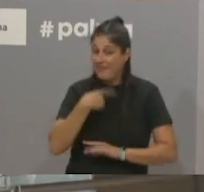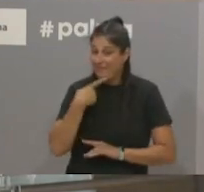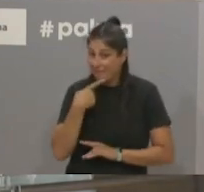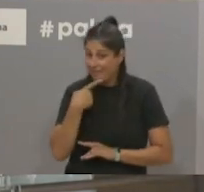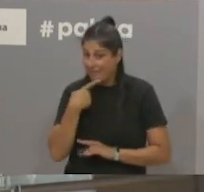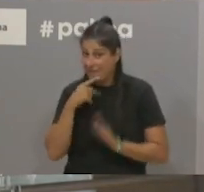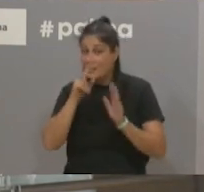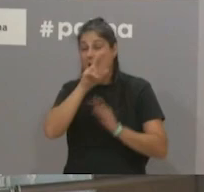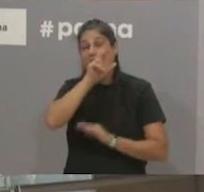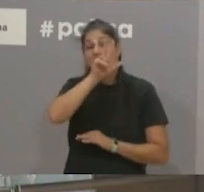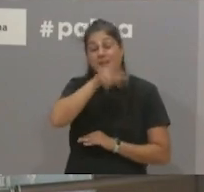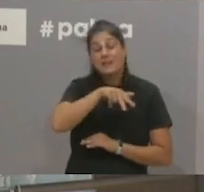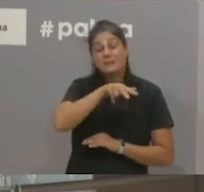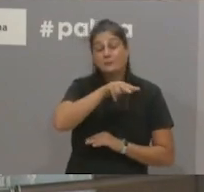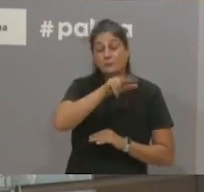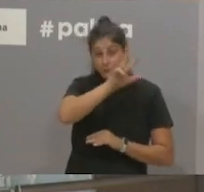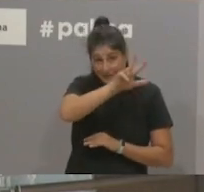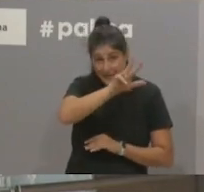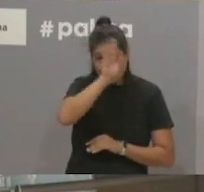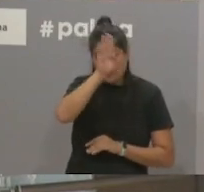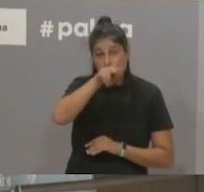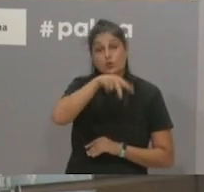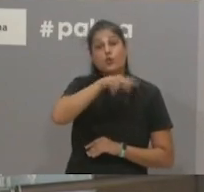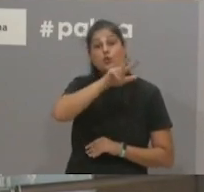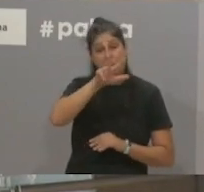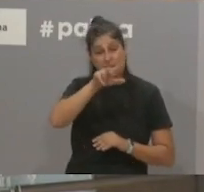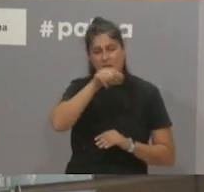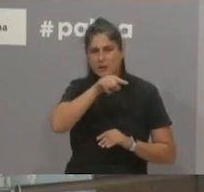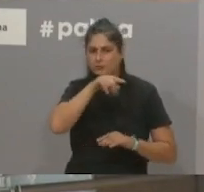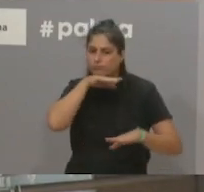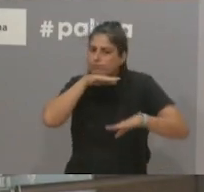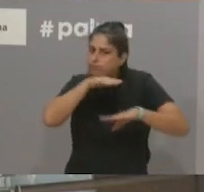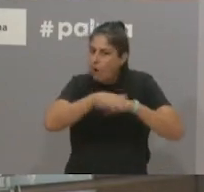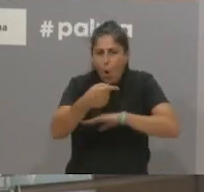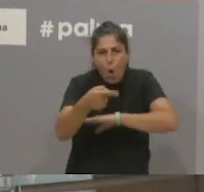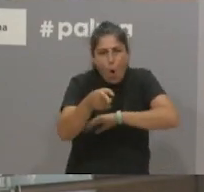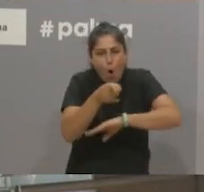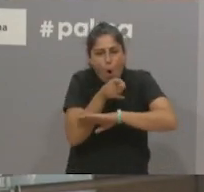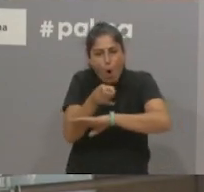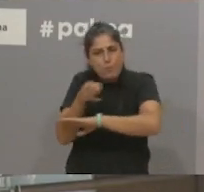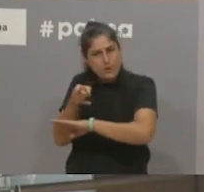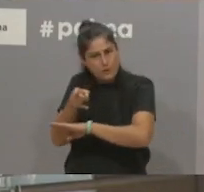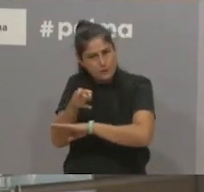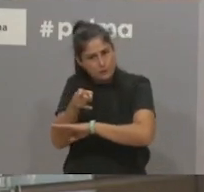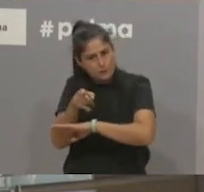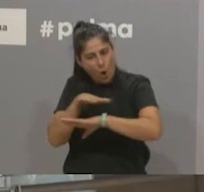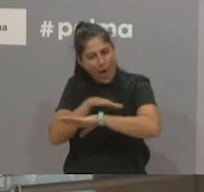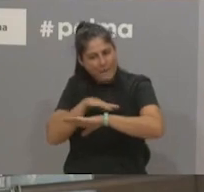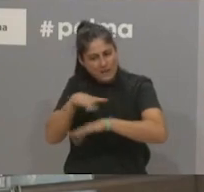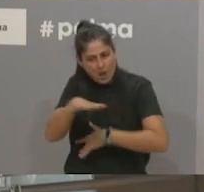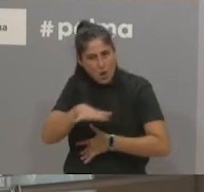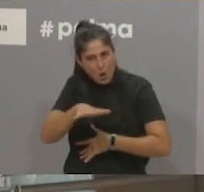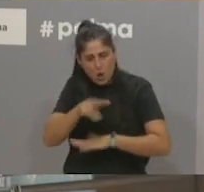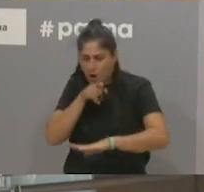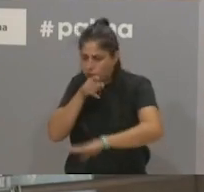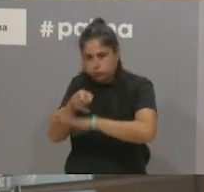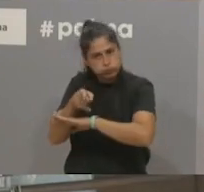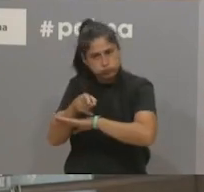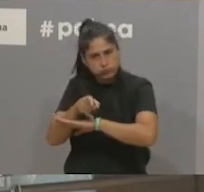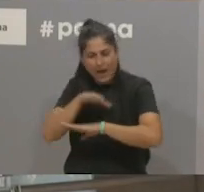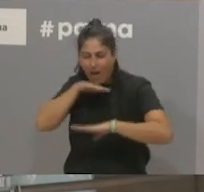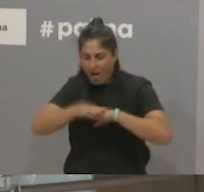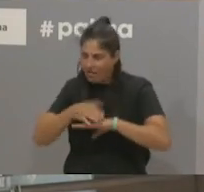llei 3/2003 són d'aplicació obligatòria per a les entitats que integren l'administració local. Si s'aprova